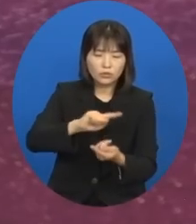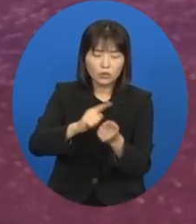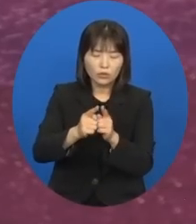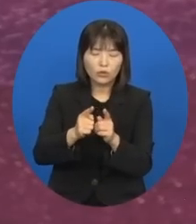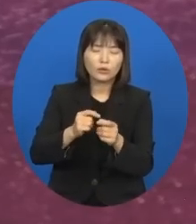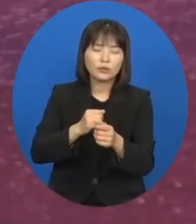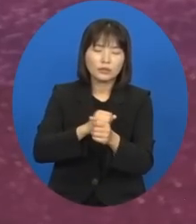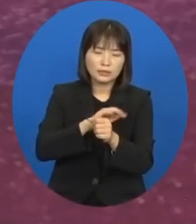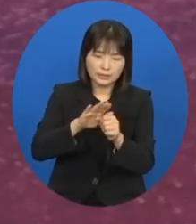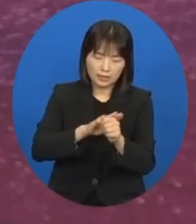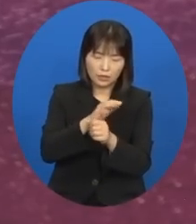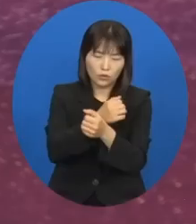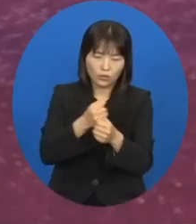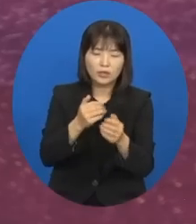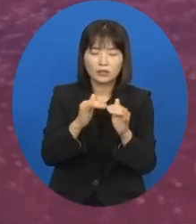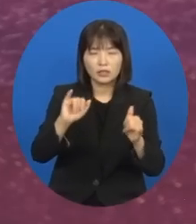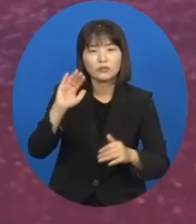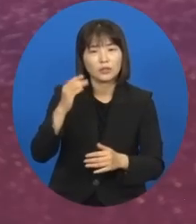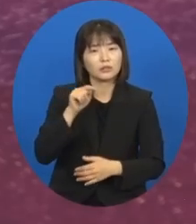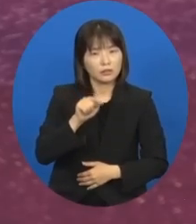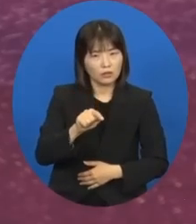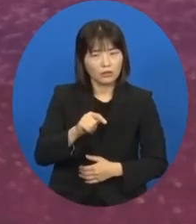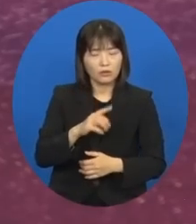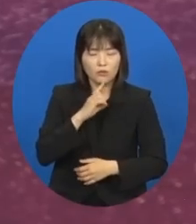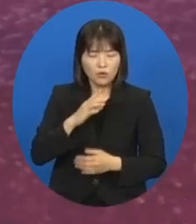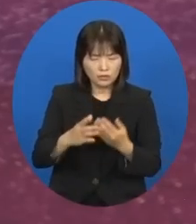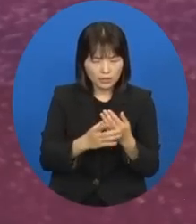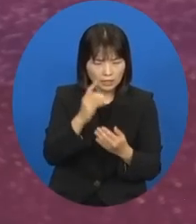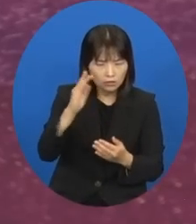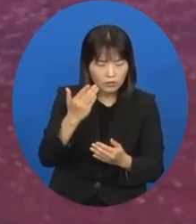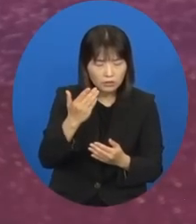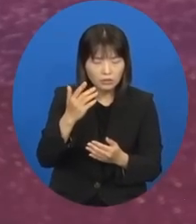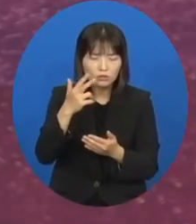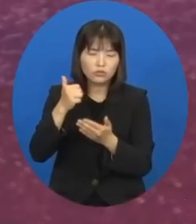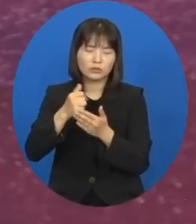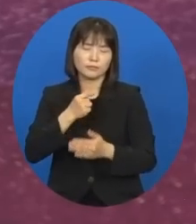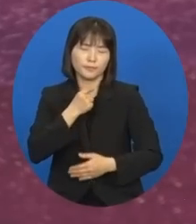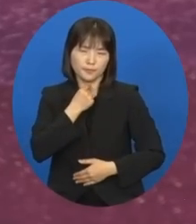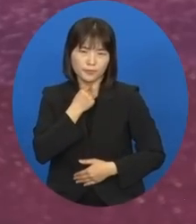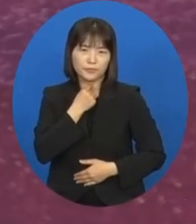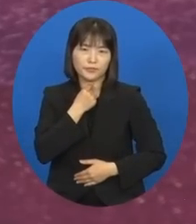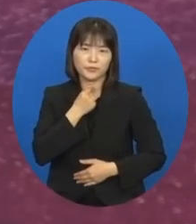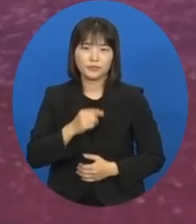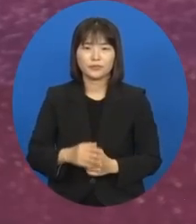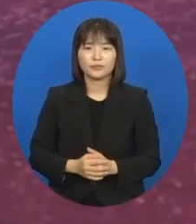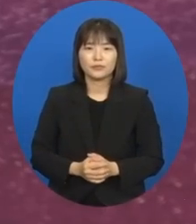것입니다 오직 하나가 되기를 주님은 그렇게 열망하셨던 것이죠